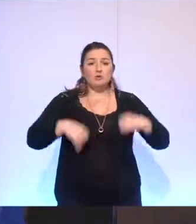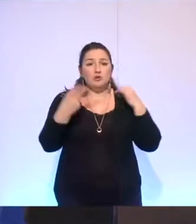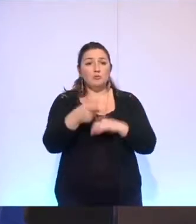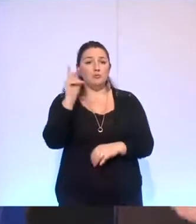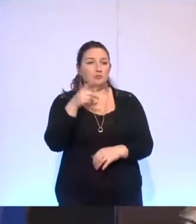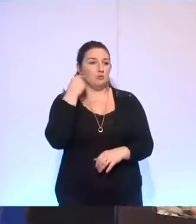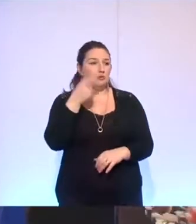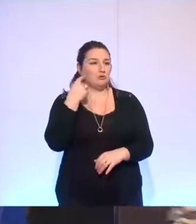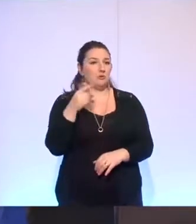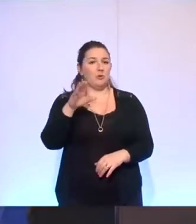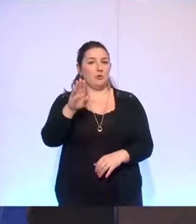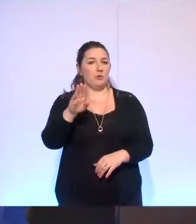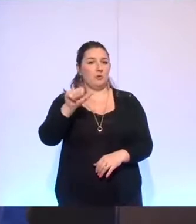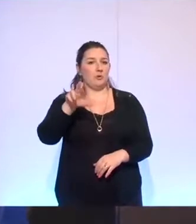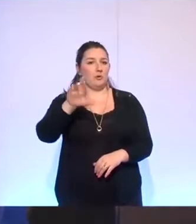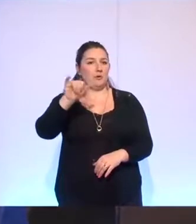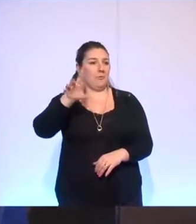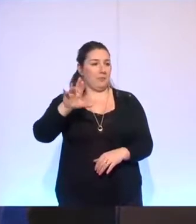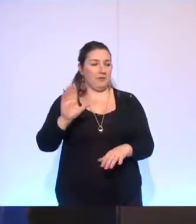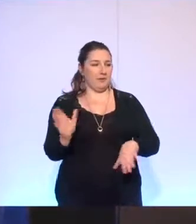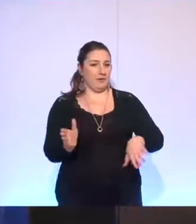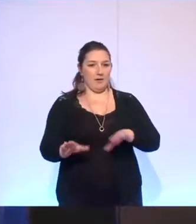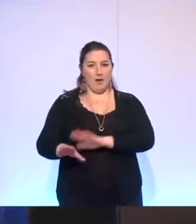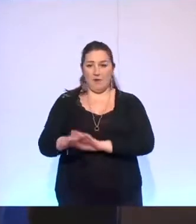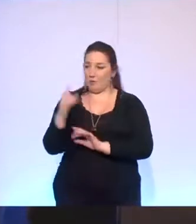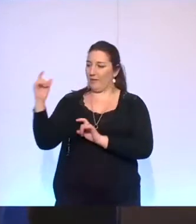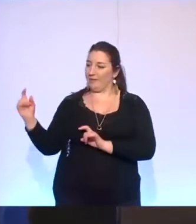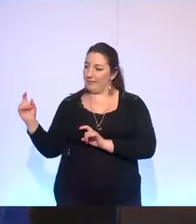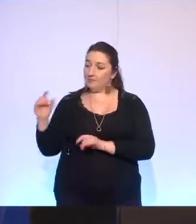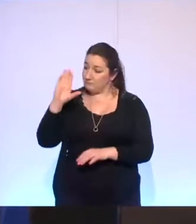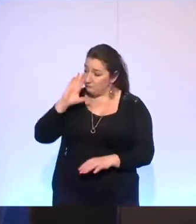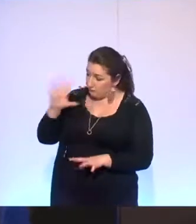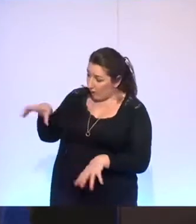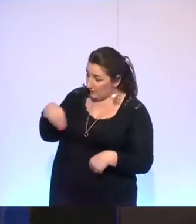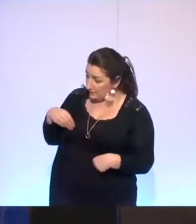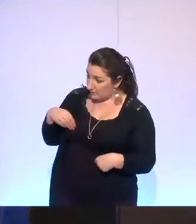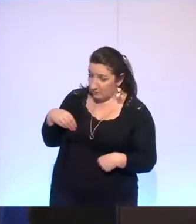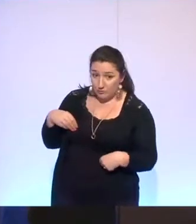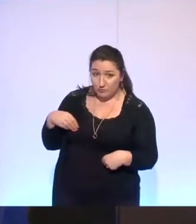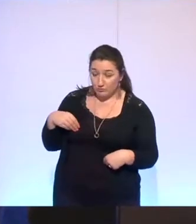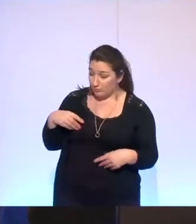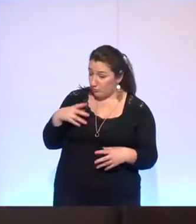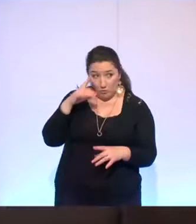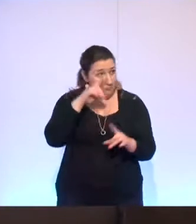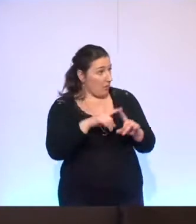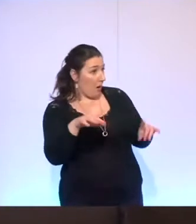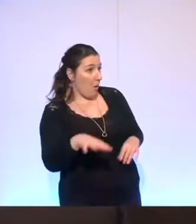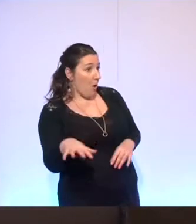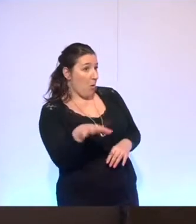Vincent Barbier, qui est ici présent à ma droite. Est-ce que vous êtes d'accord? Est-ce qu'il y a des oppositions?